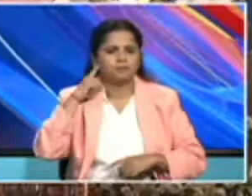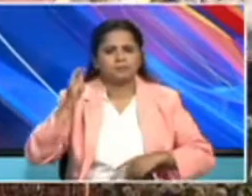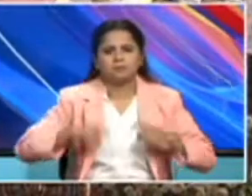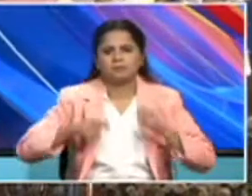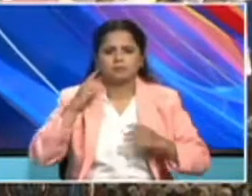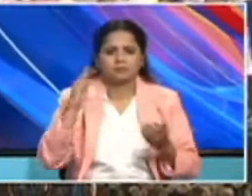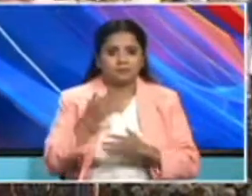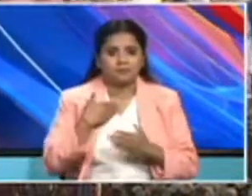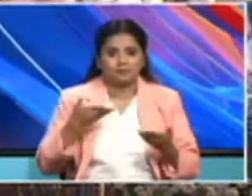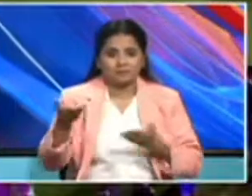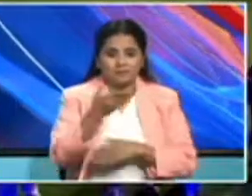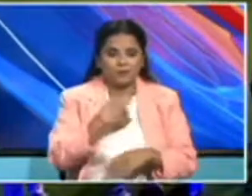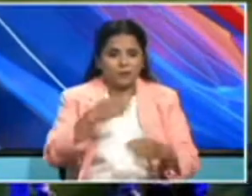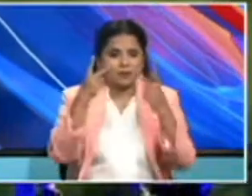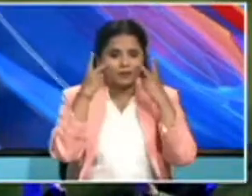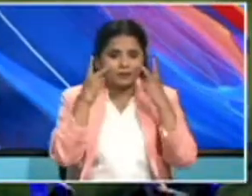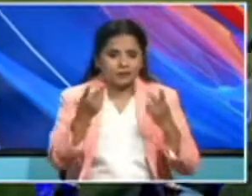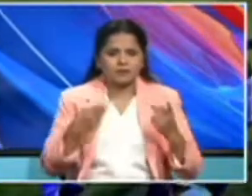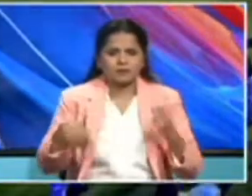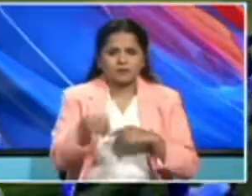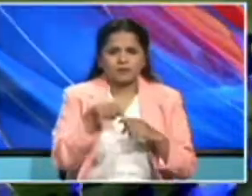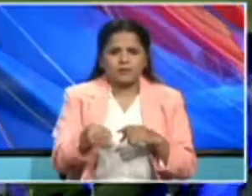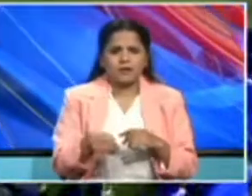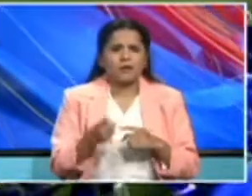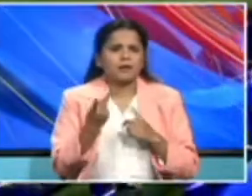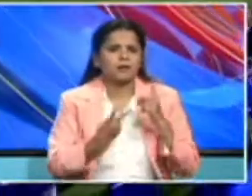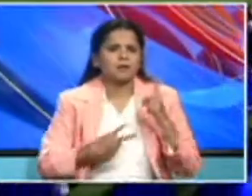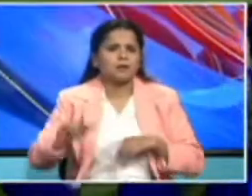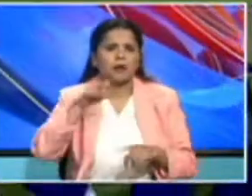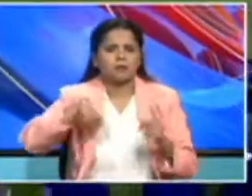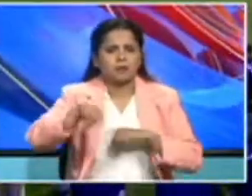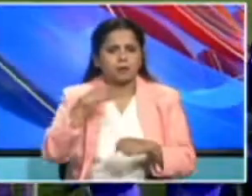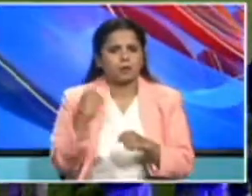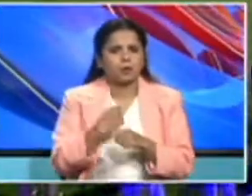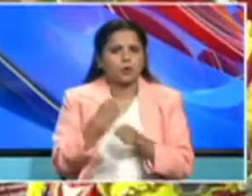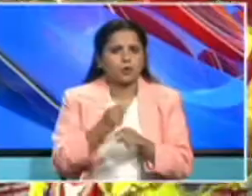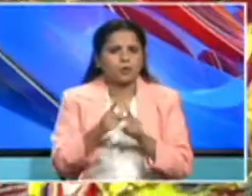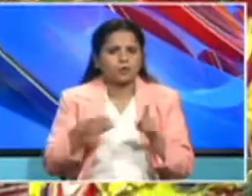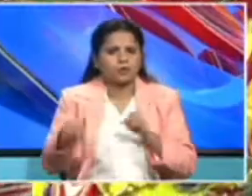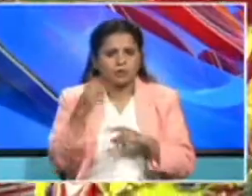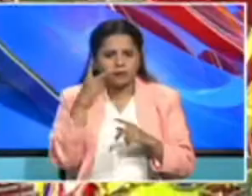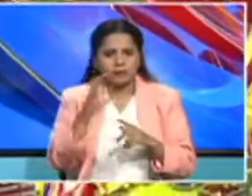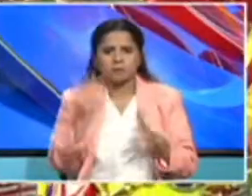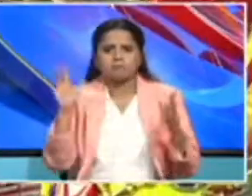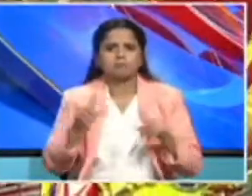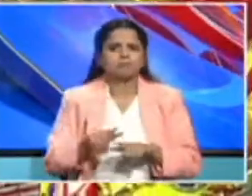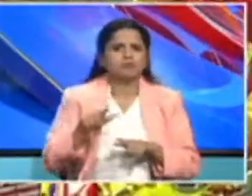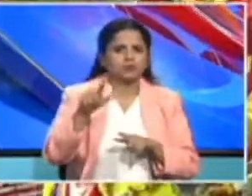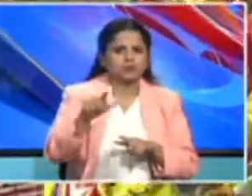और हम देखेंगे डबल इंजन सरकार की एक एवी,